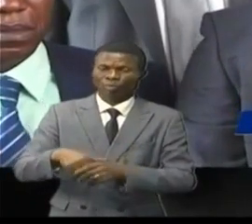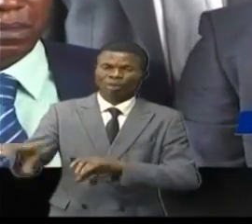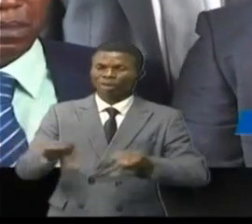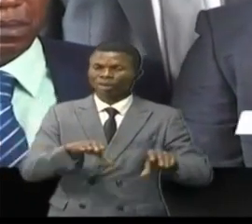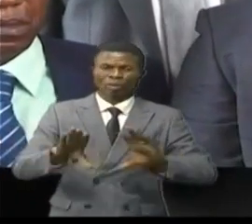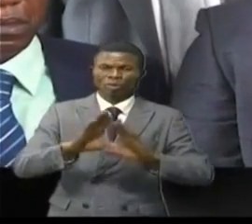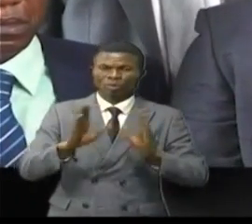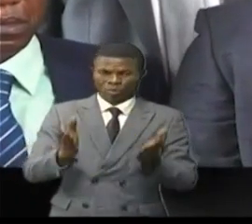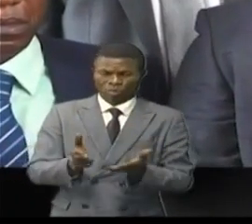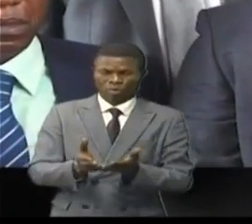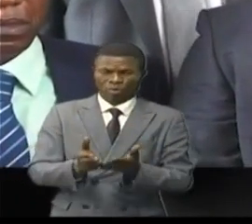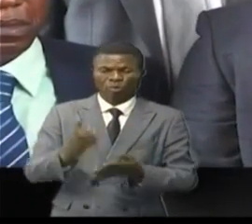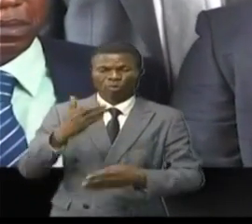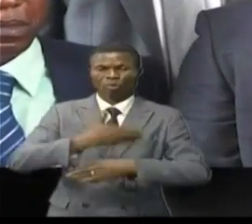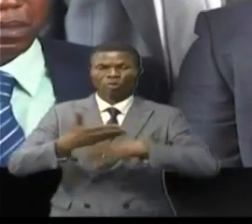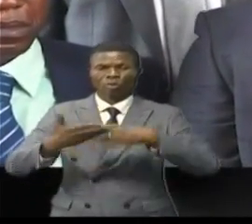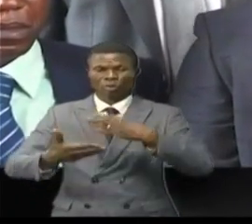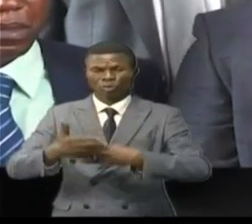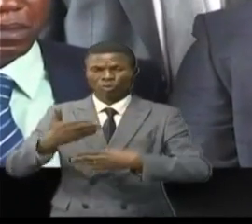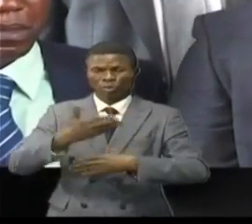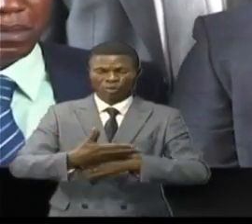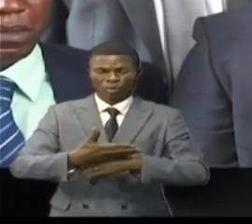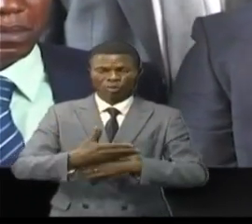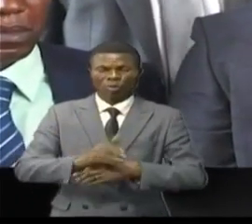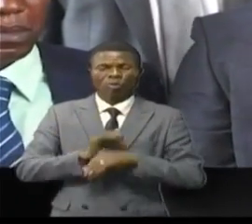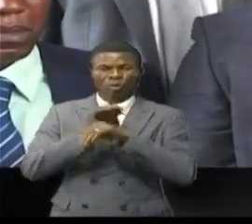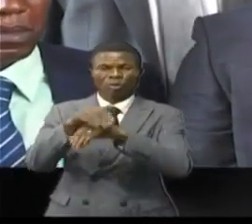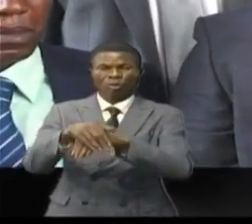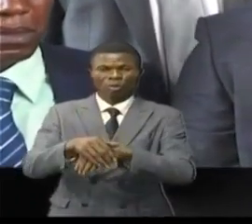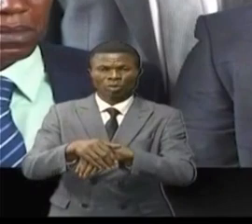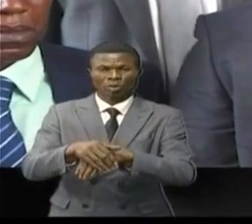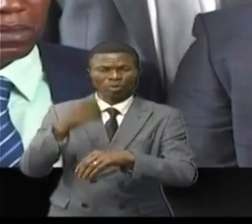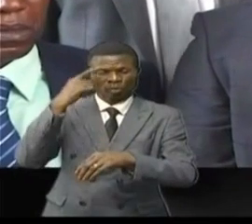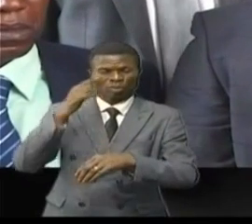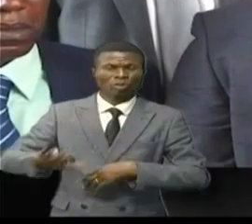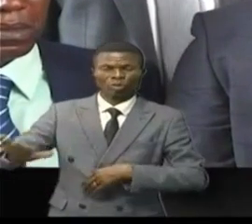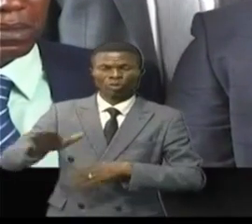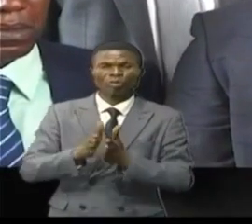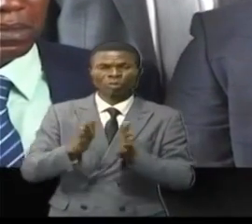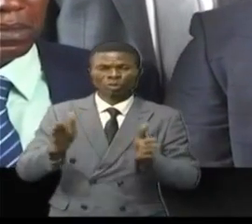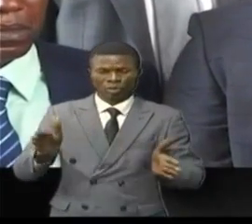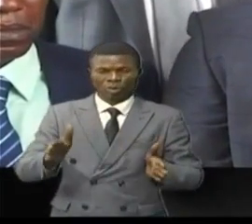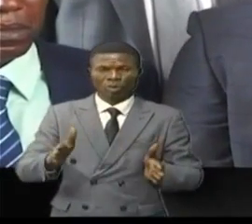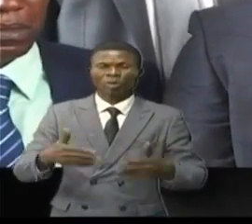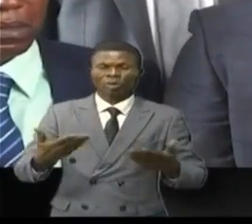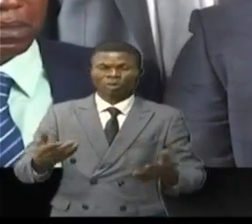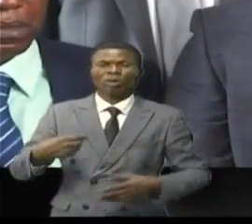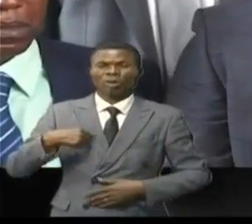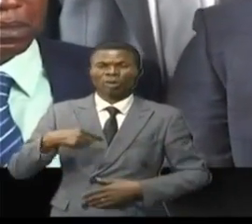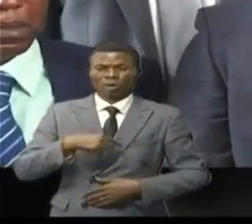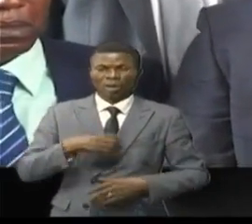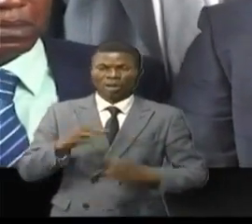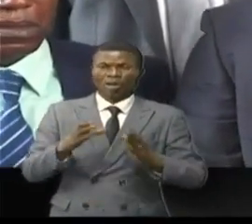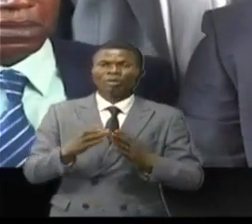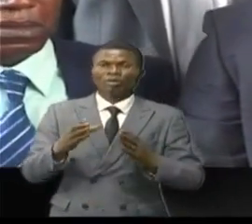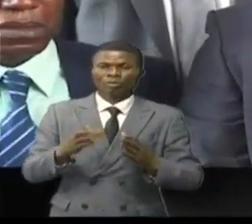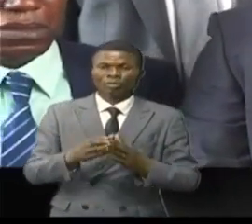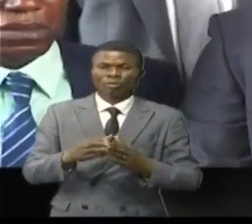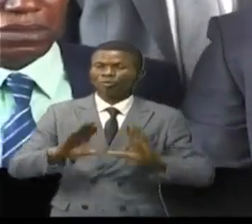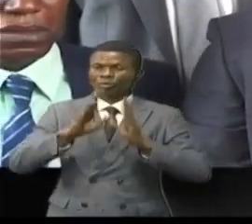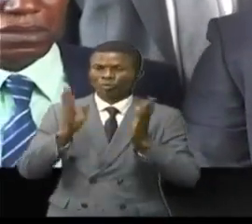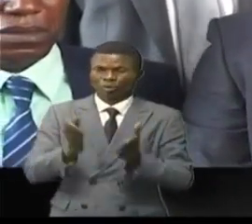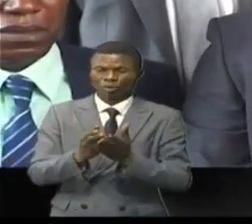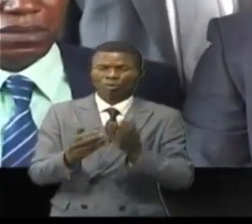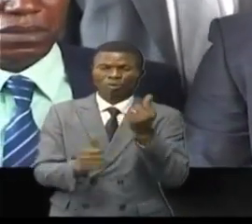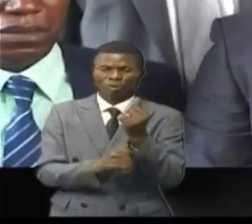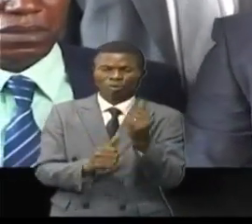dans le processus de construction qui est engagé dans le territoire national. Donc c'est avec tous les membres du